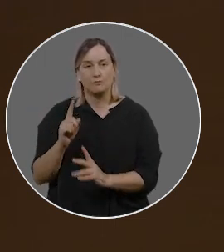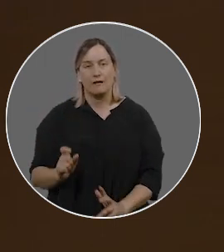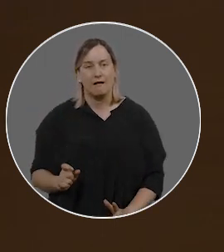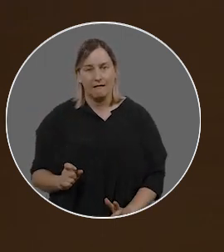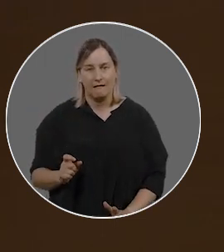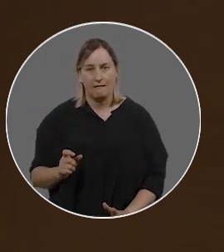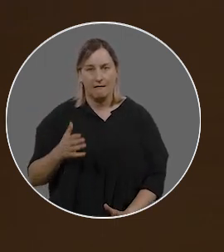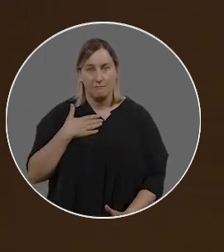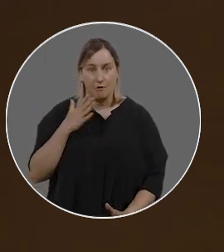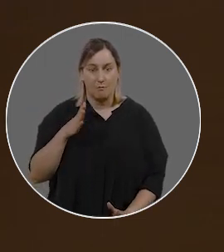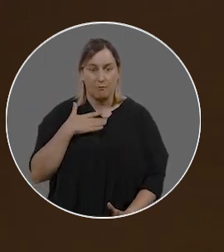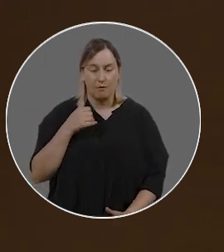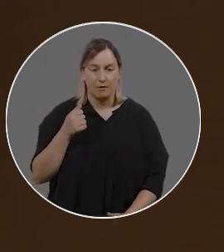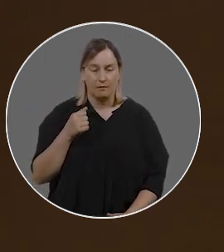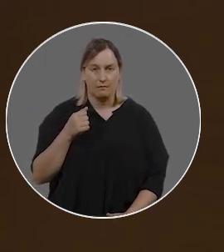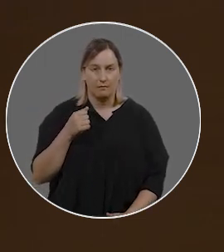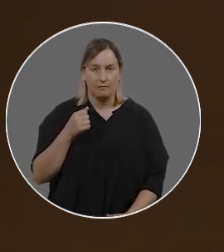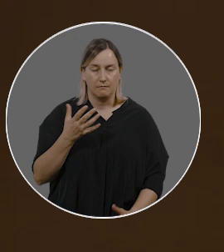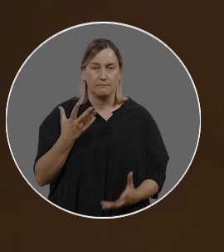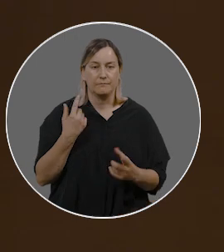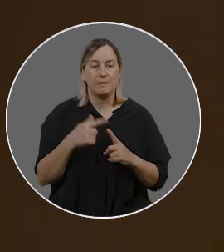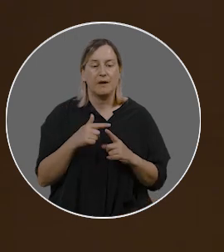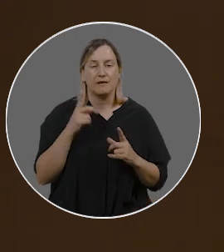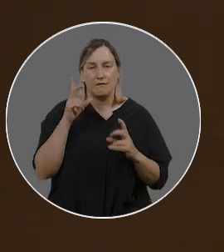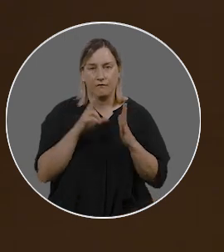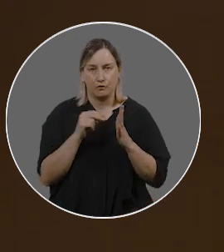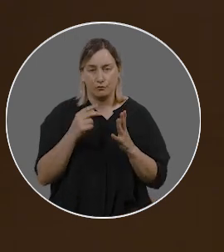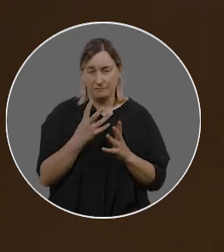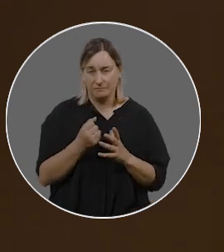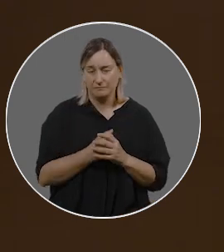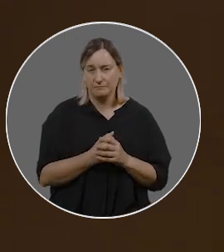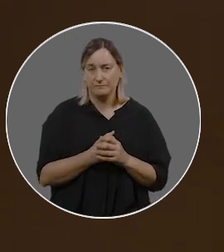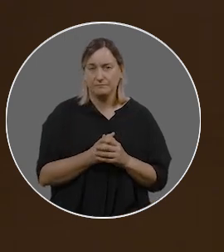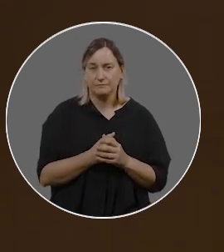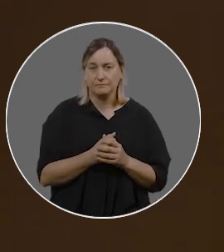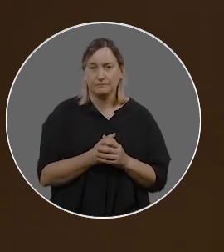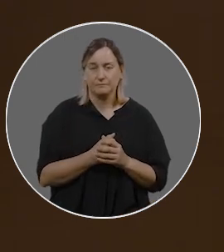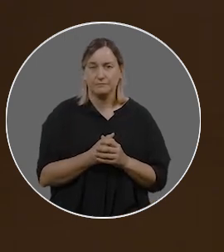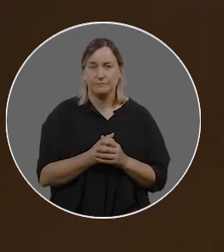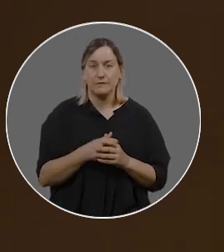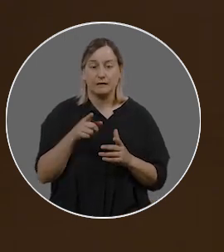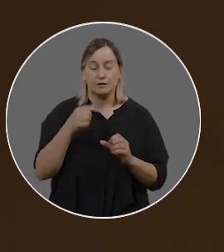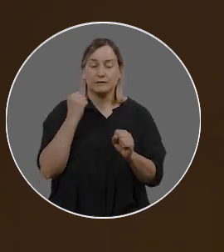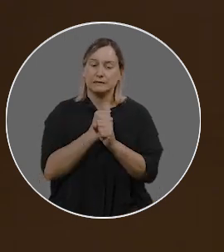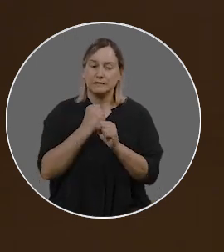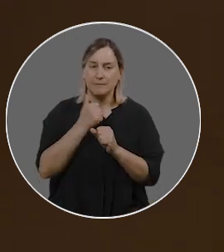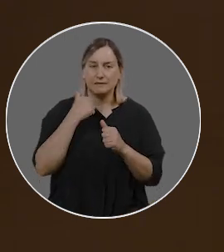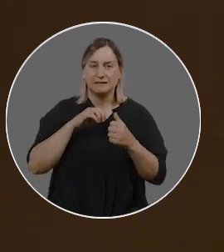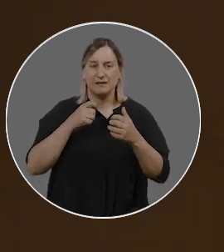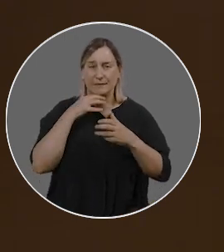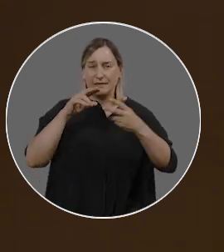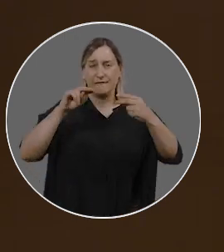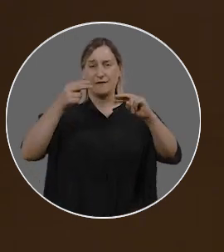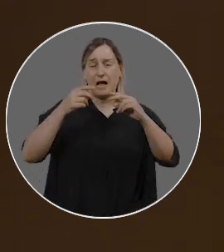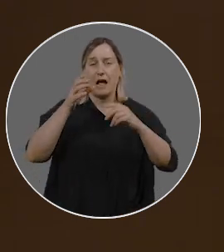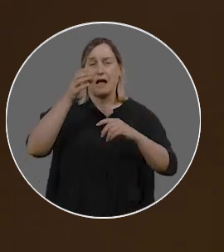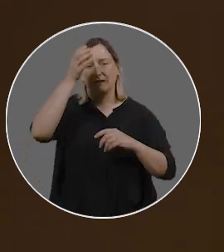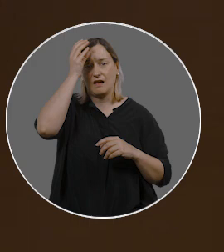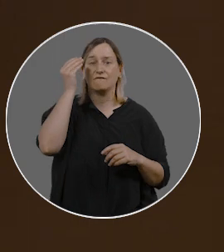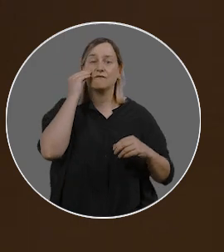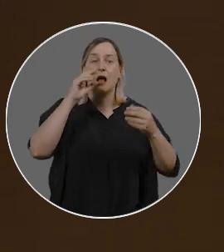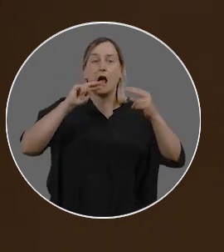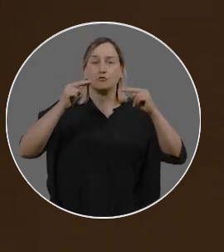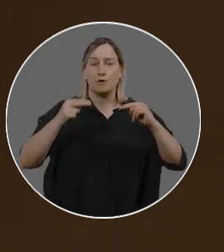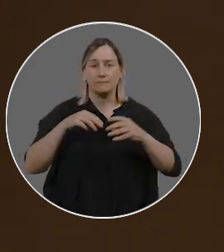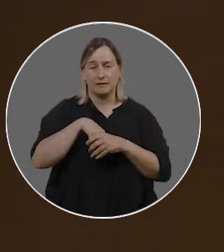és potser el per què has fet aquella foto. S'ha de treballar amb els algoritmes que hi ha darrere de la intel·ligència artificial